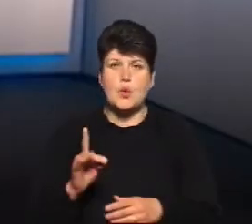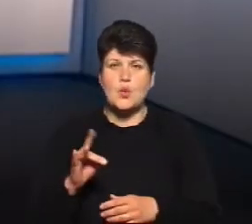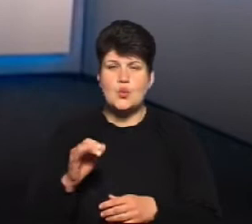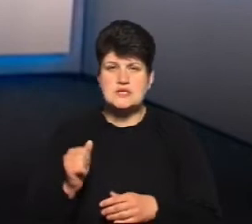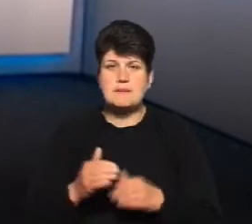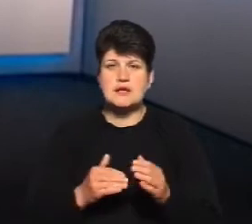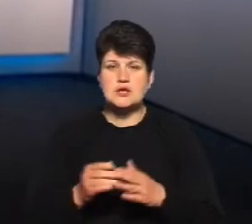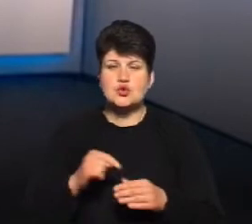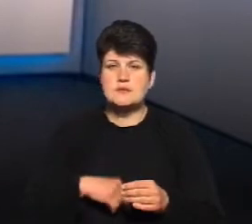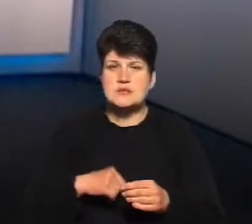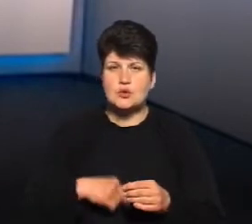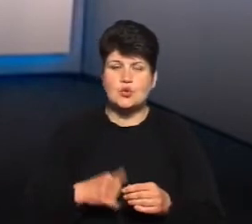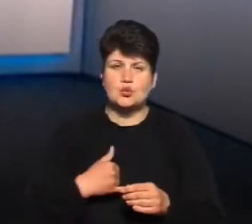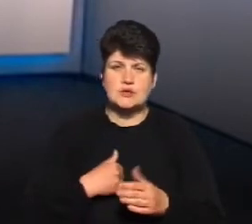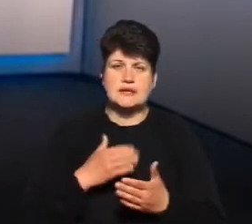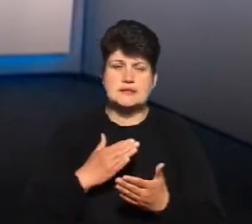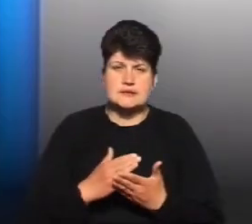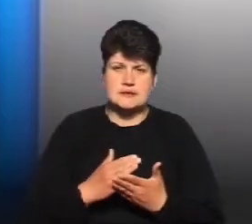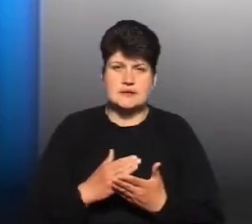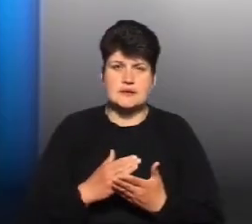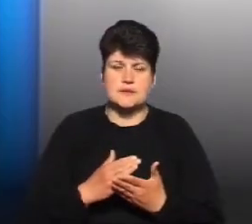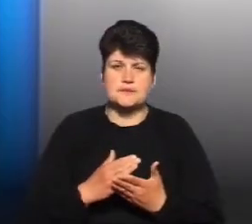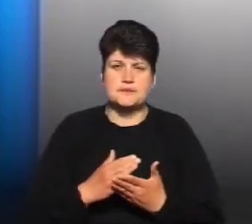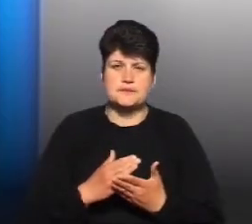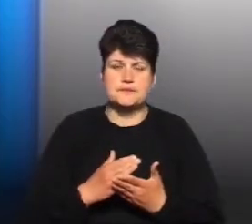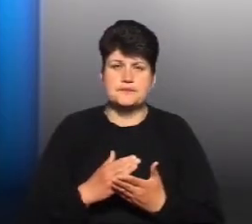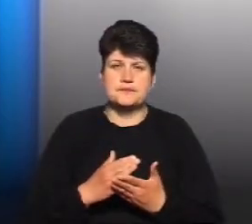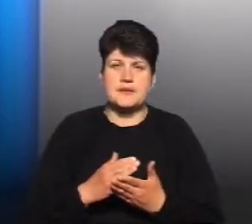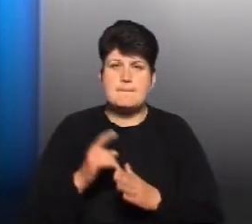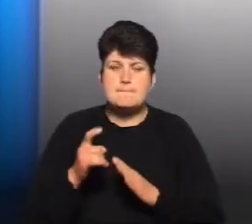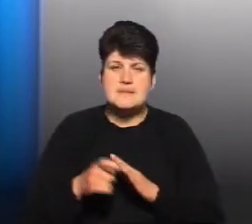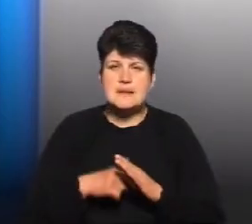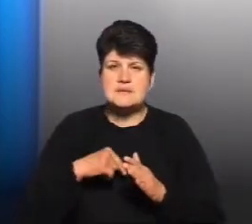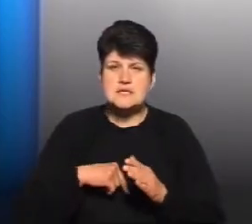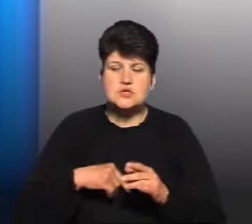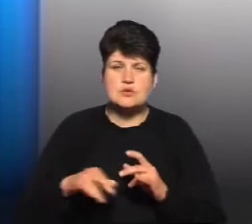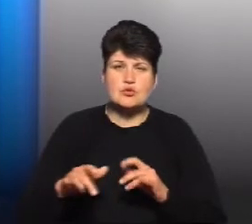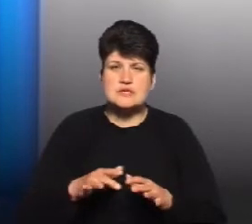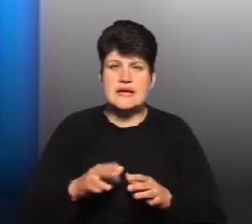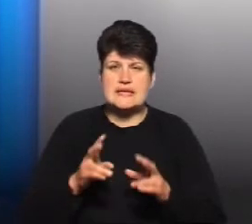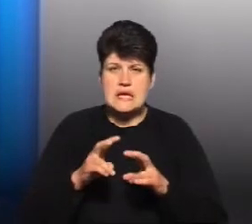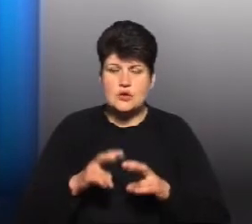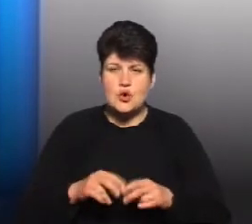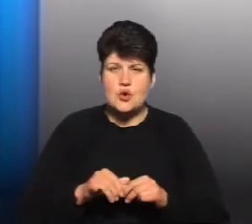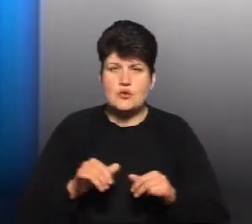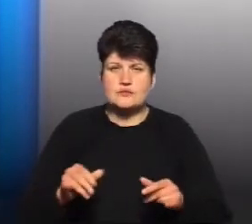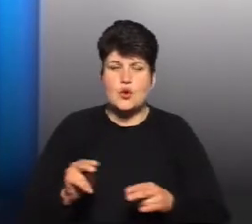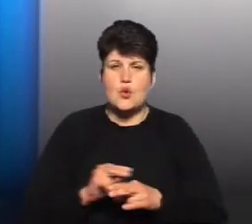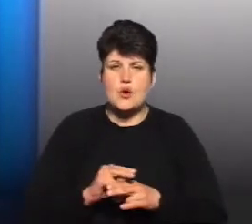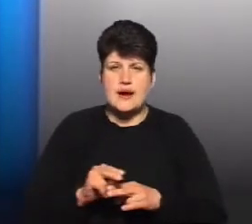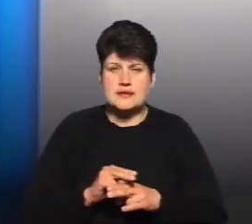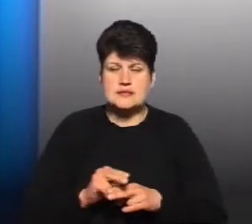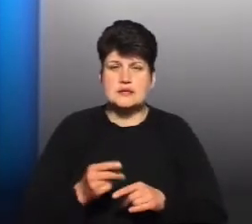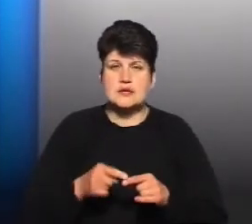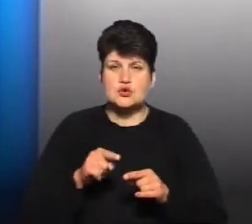психології в нас безпосередньо даний курс називається «Пізнавальні психічні процеси, діагностика, розвиток, корекції». На даному